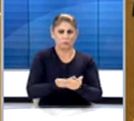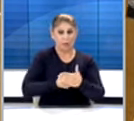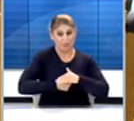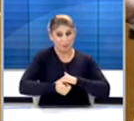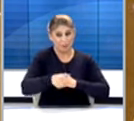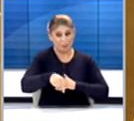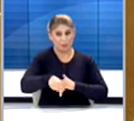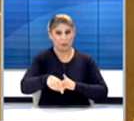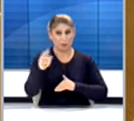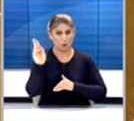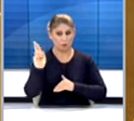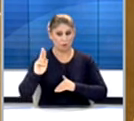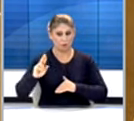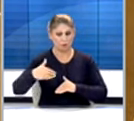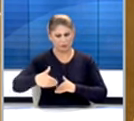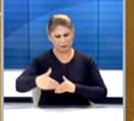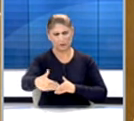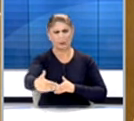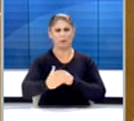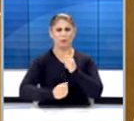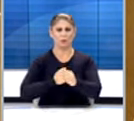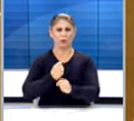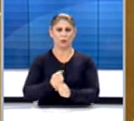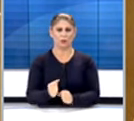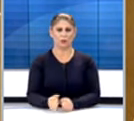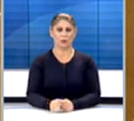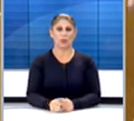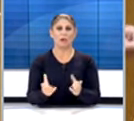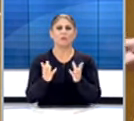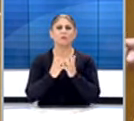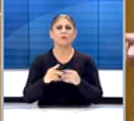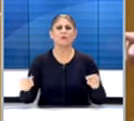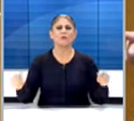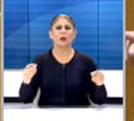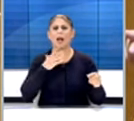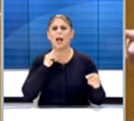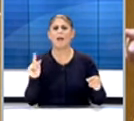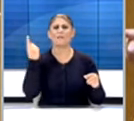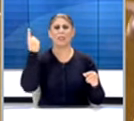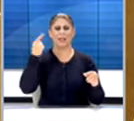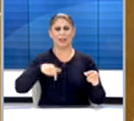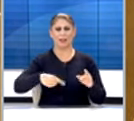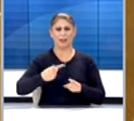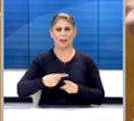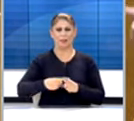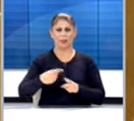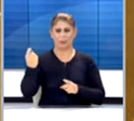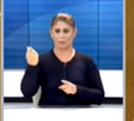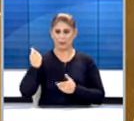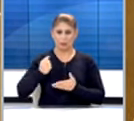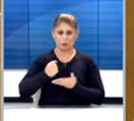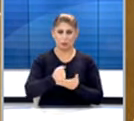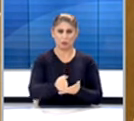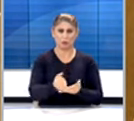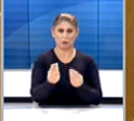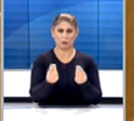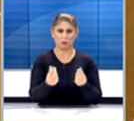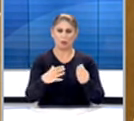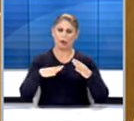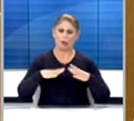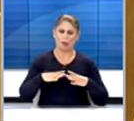αυτούς τους ρυθμούς τα επόμενα χρόνια. Έχασε ευκαιρίες η Ελλάδα. Με τα χρηματοδοτικά εργαλεία και τη χαλαρότητα